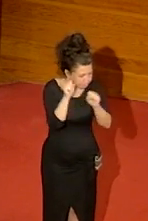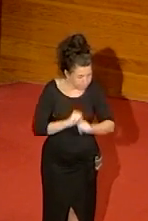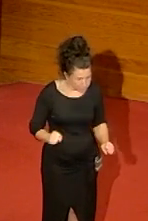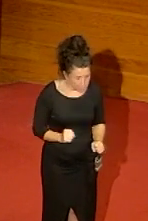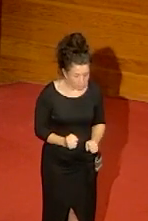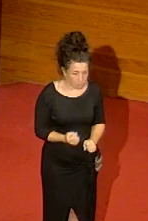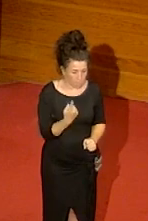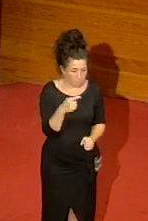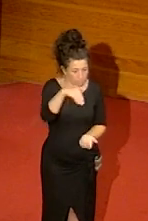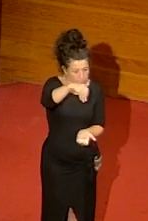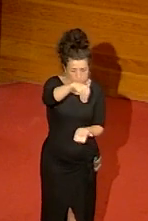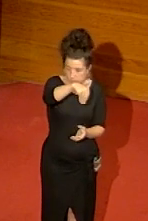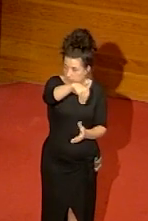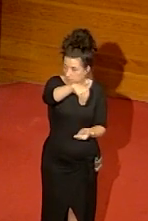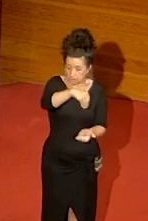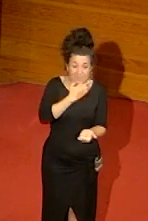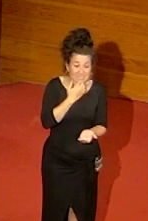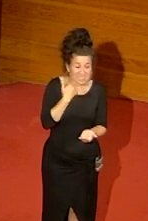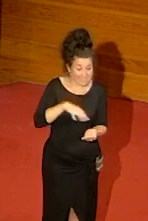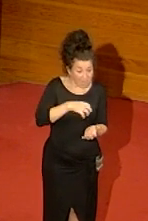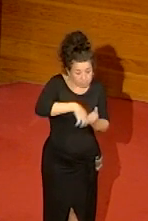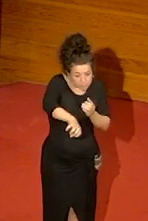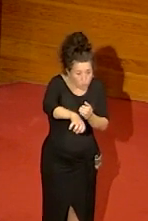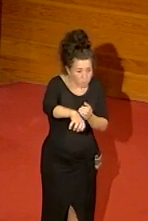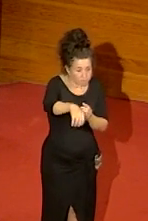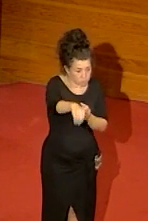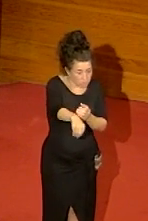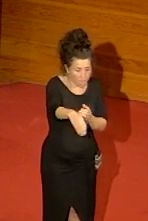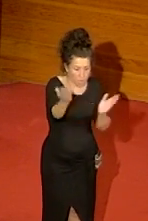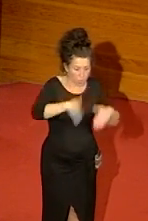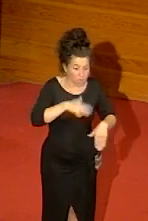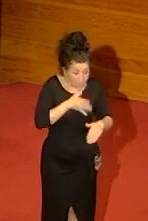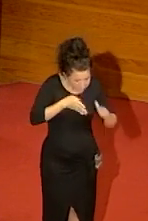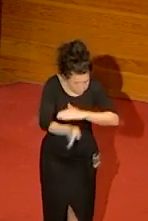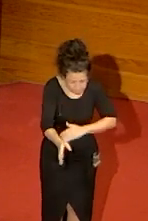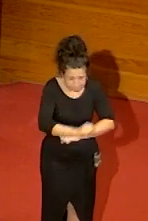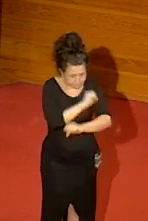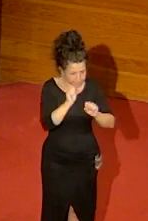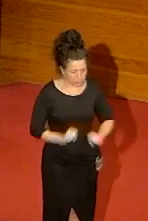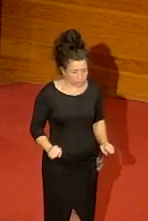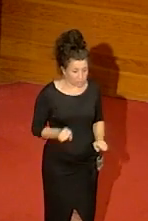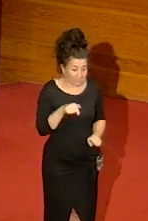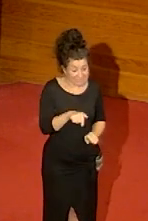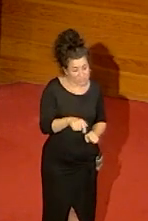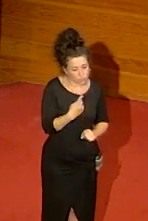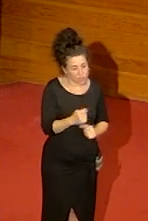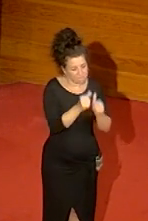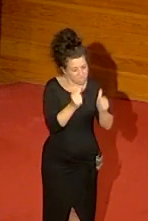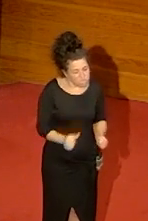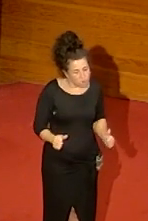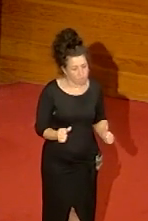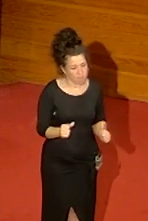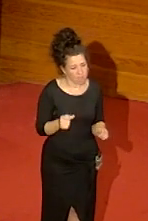bat ez baduzu, ba bertan orain sartzea, ezta? Eta hau izan zen modu bat, ba bueno,